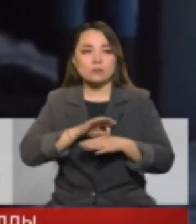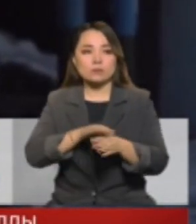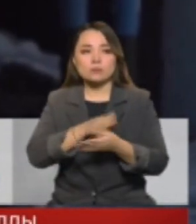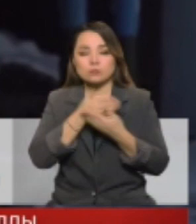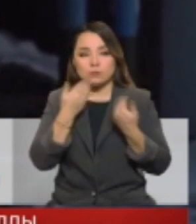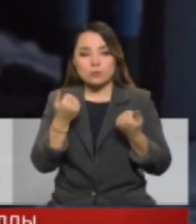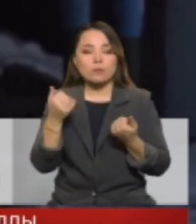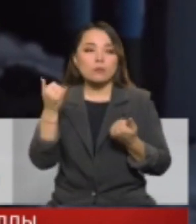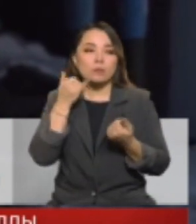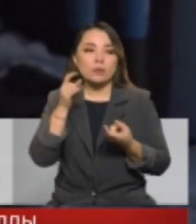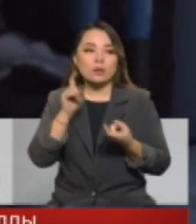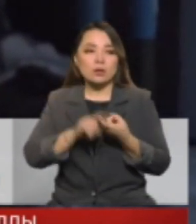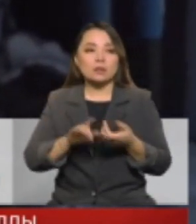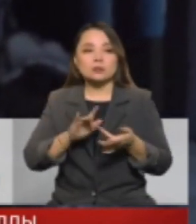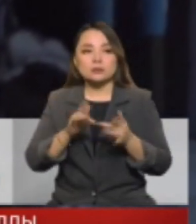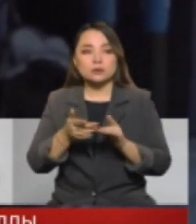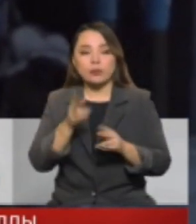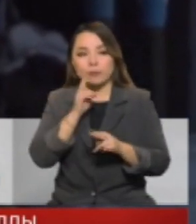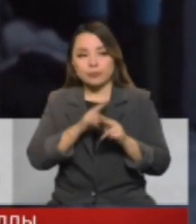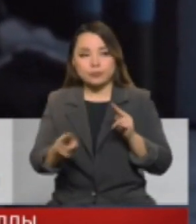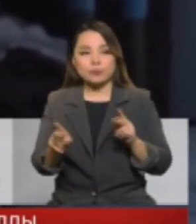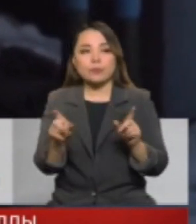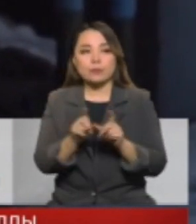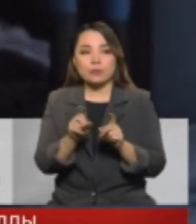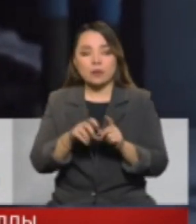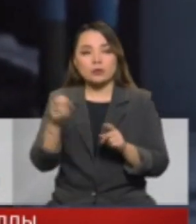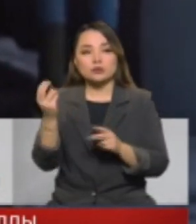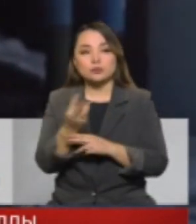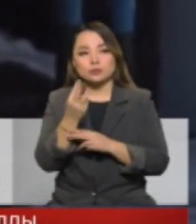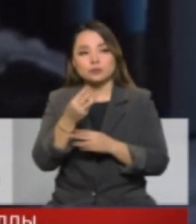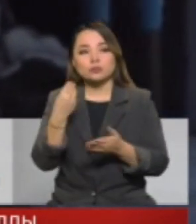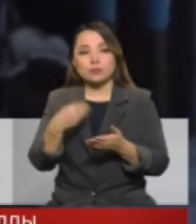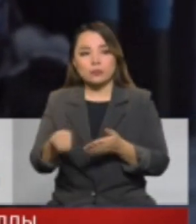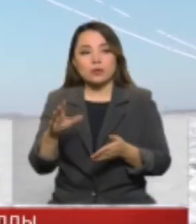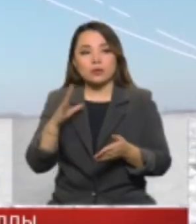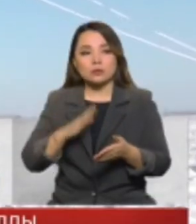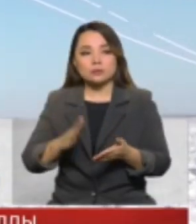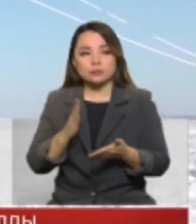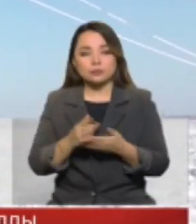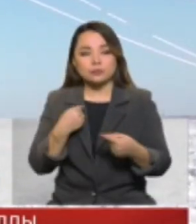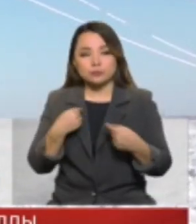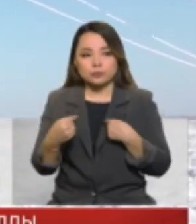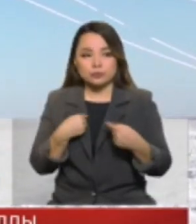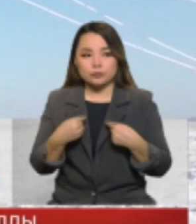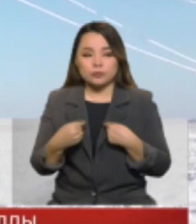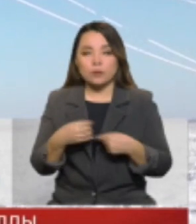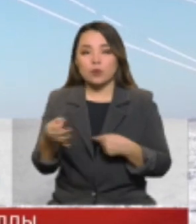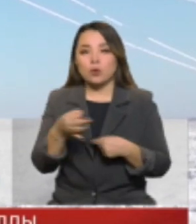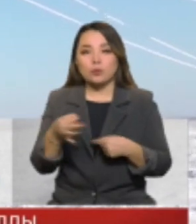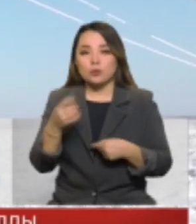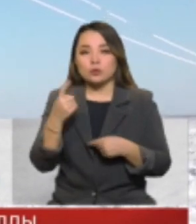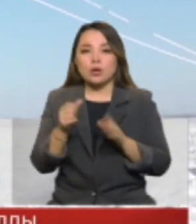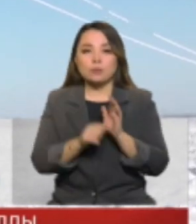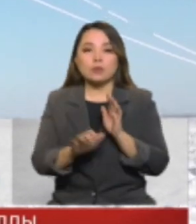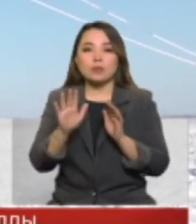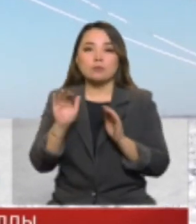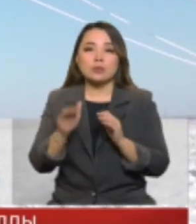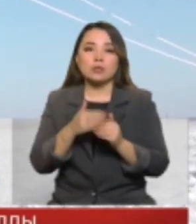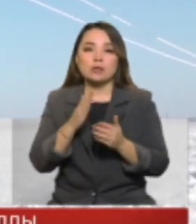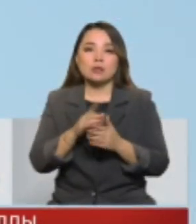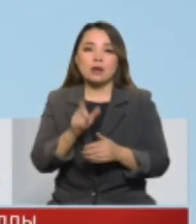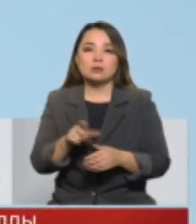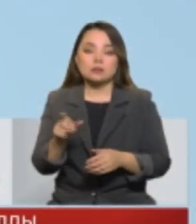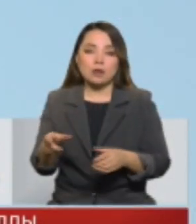қалды. Телефон байланысымен интернет те жоғалды. Дүкеннен шам сатып алып, күнелтіп отырмыз. Облыста 165 мыңнан